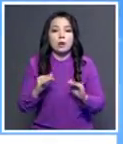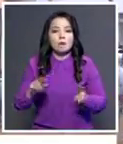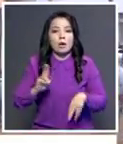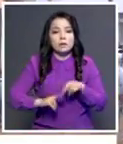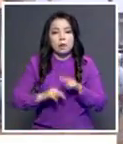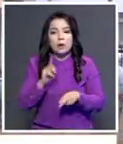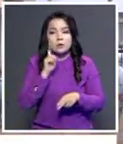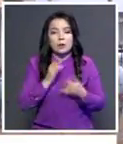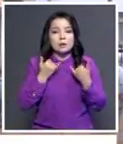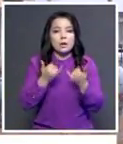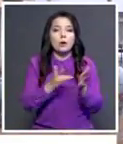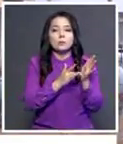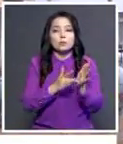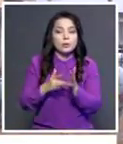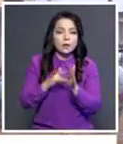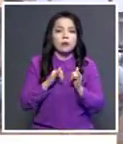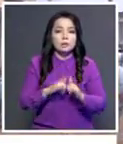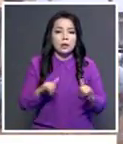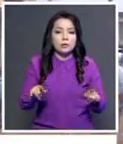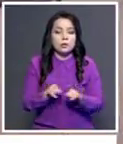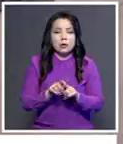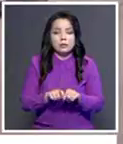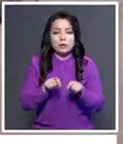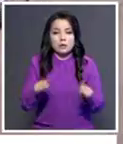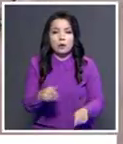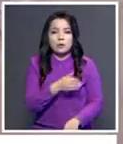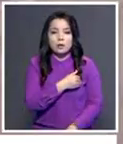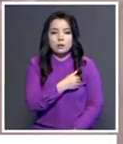көтерген. Сондай туризм саласын жетілдіру жолдары қарастырылып жатыр.